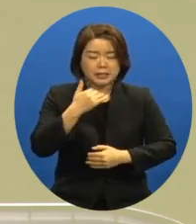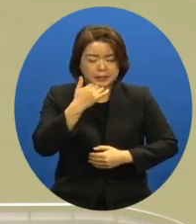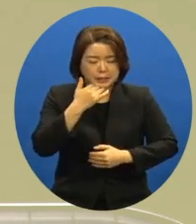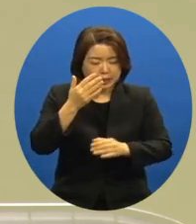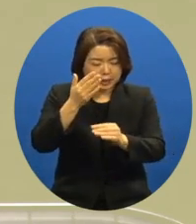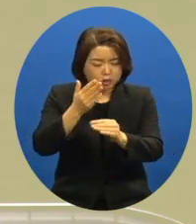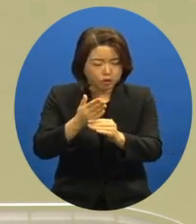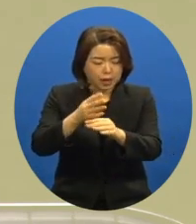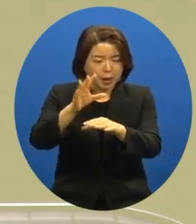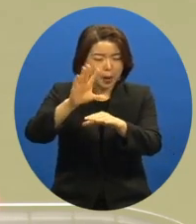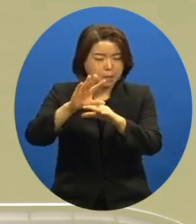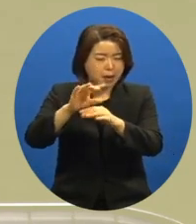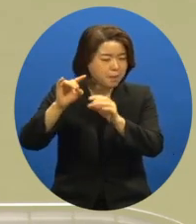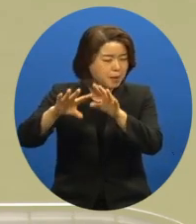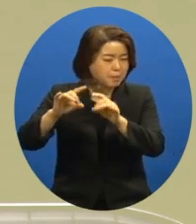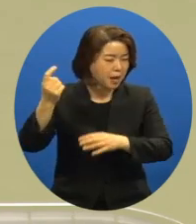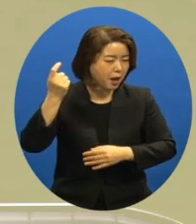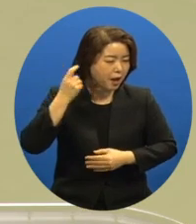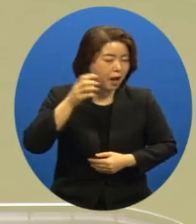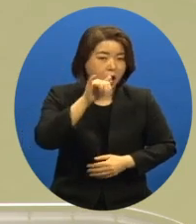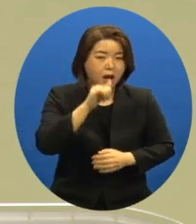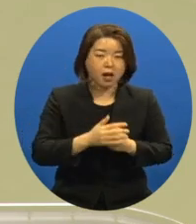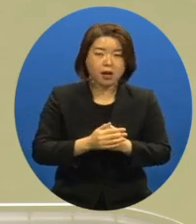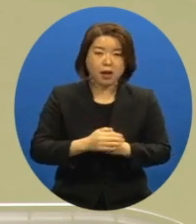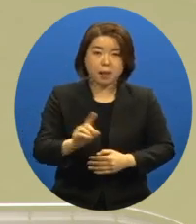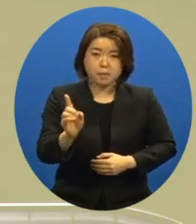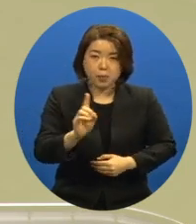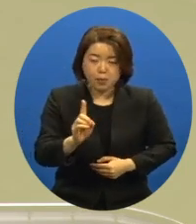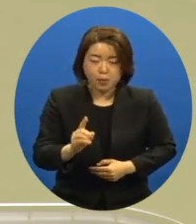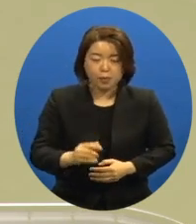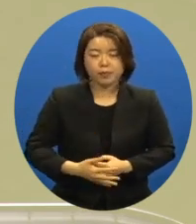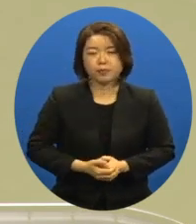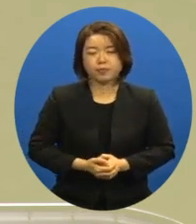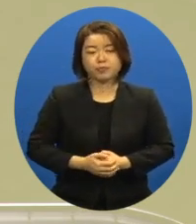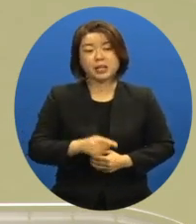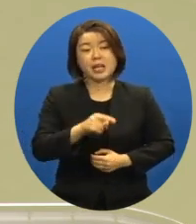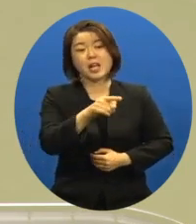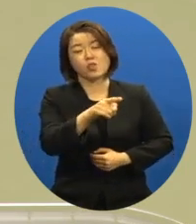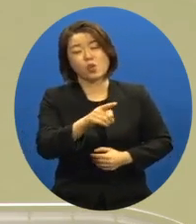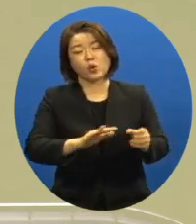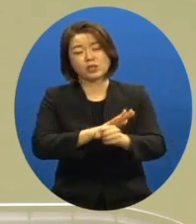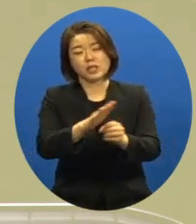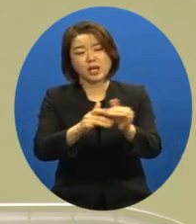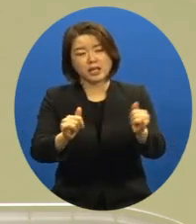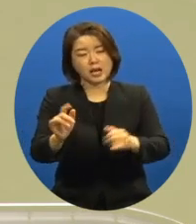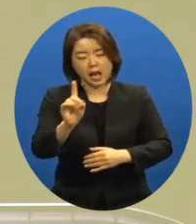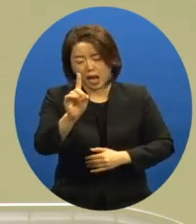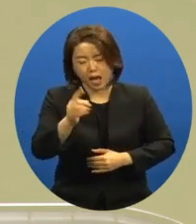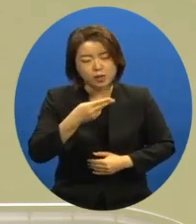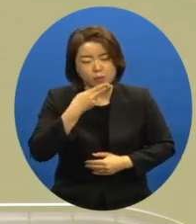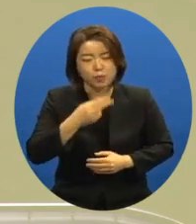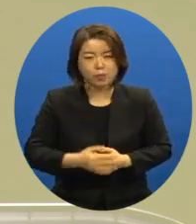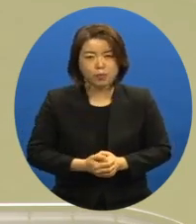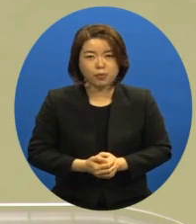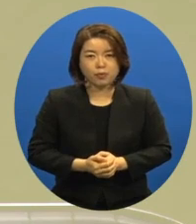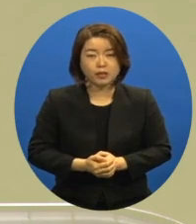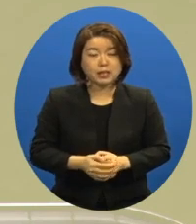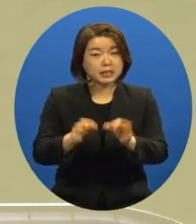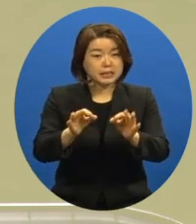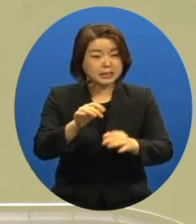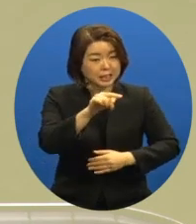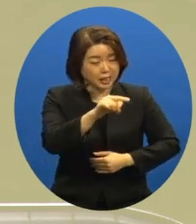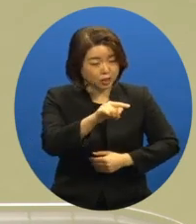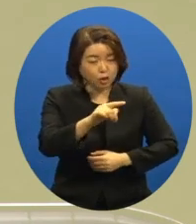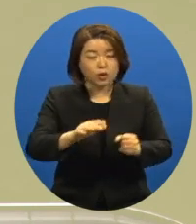들렸습니다. 거기에서 이렇게 말합니다. 너를 사랑하는 사람은 아무도 없어. 이제